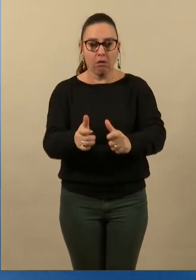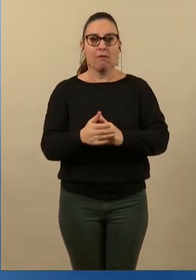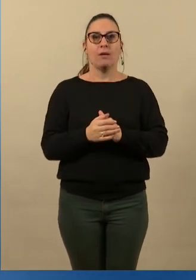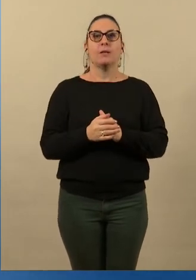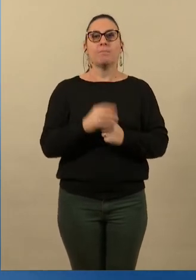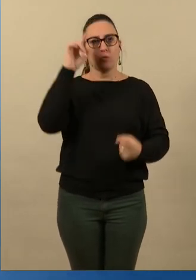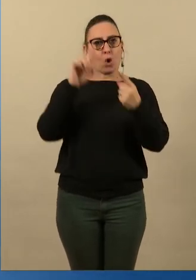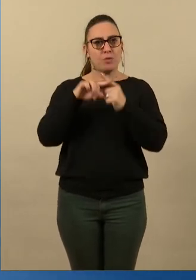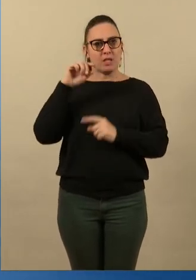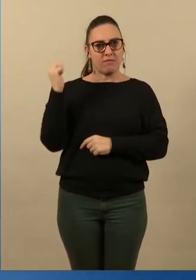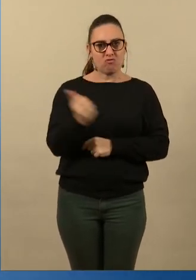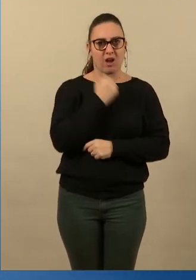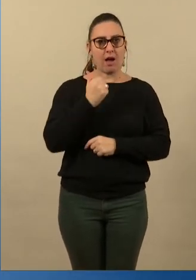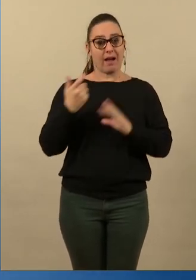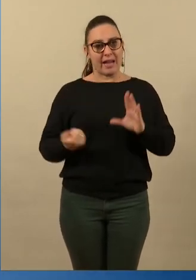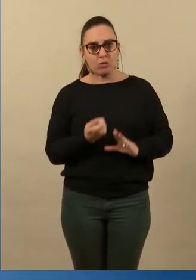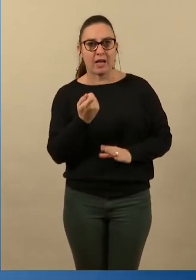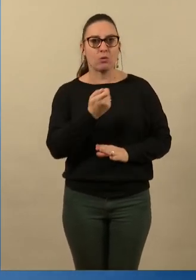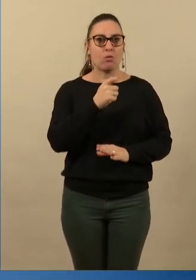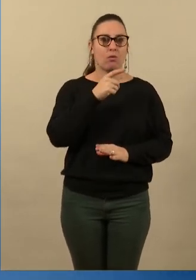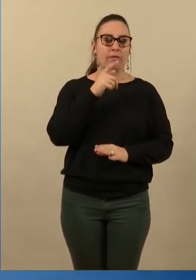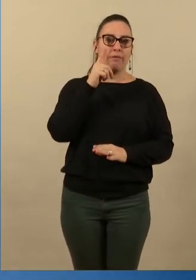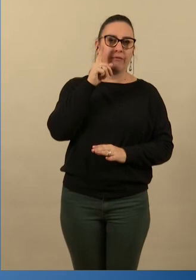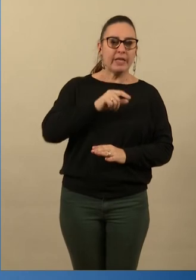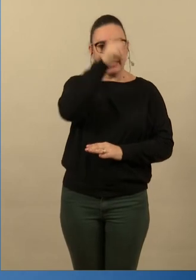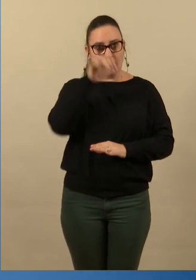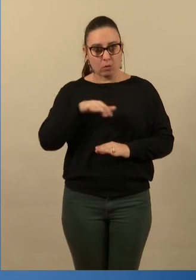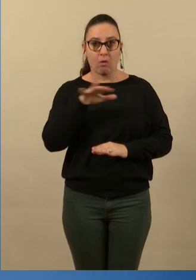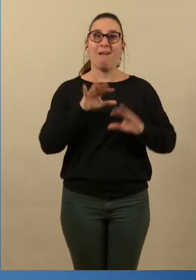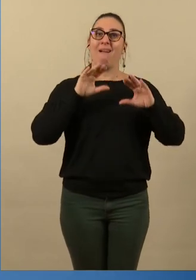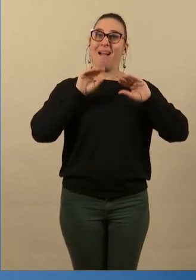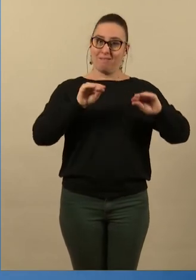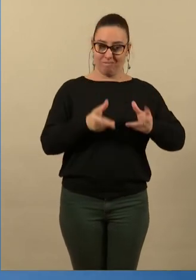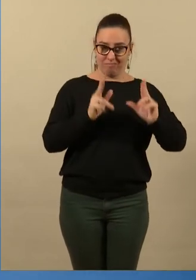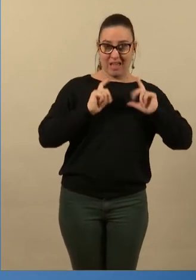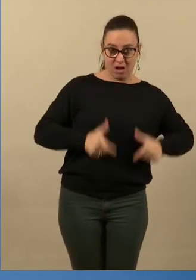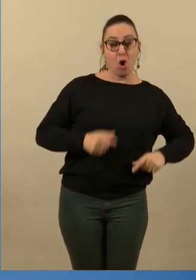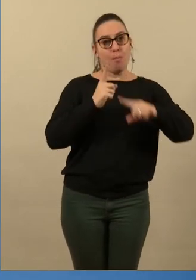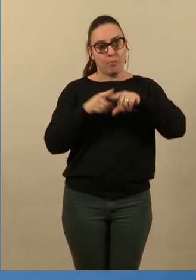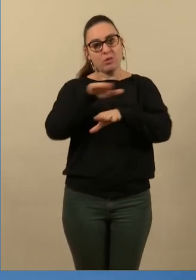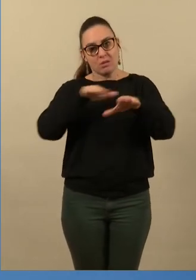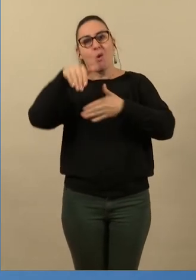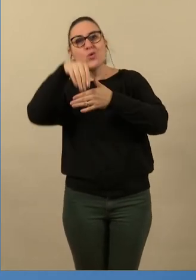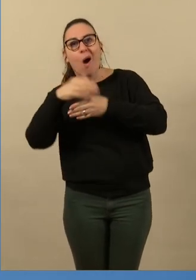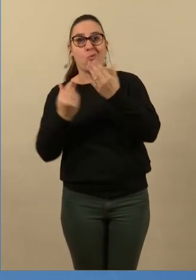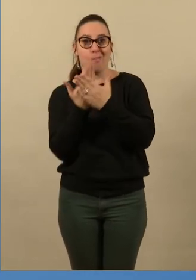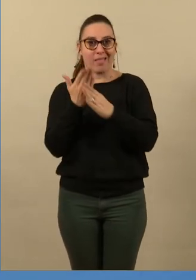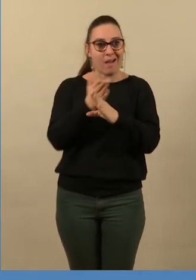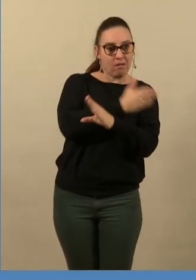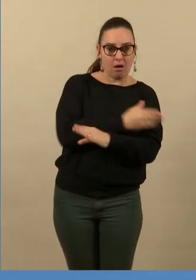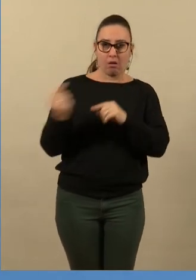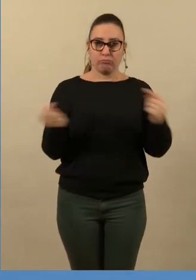pour toutes et tous tant sur les temps scolaires que P scolaire et nous prive donc d'un véritable débat public sur le